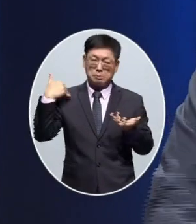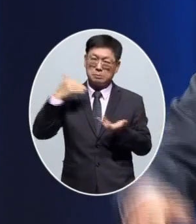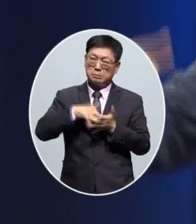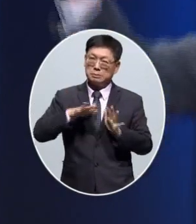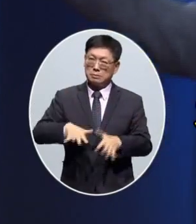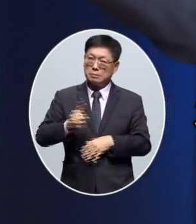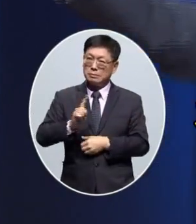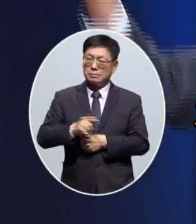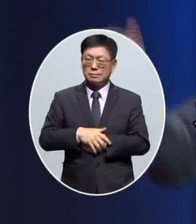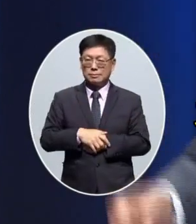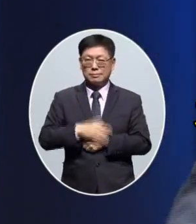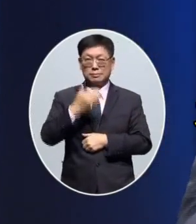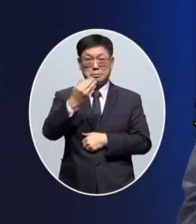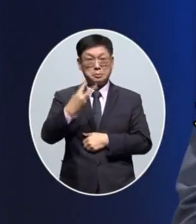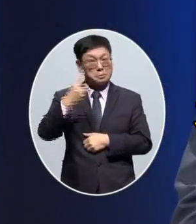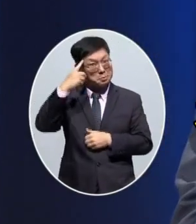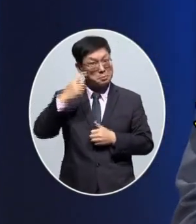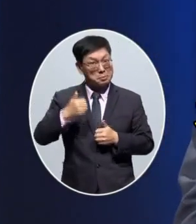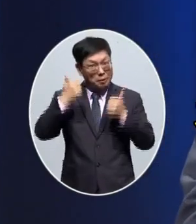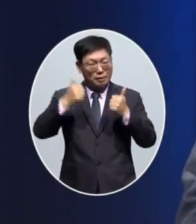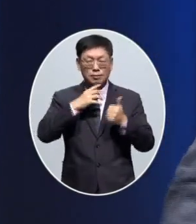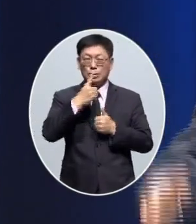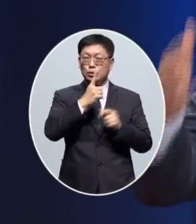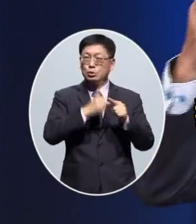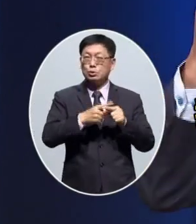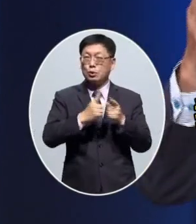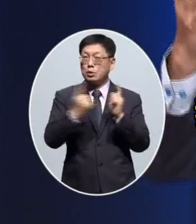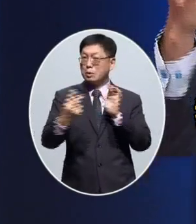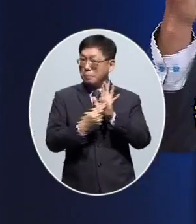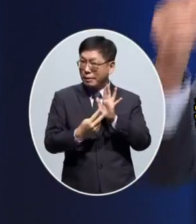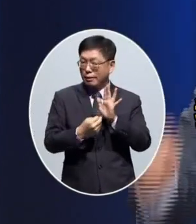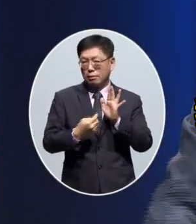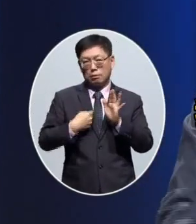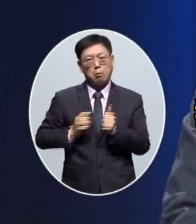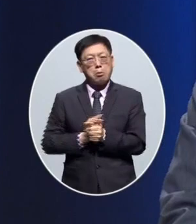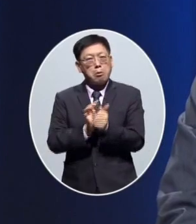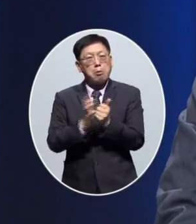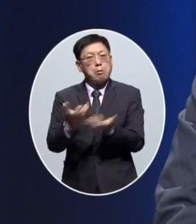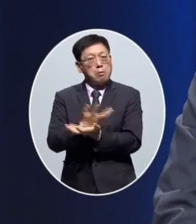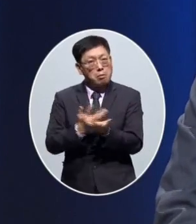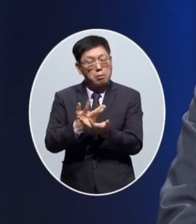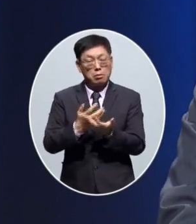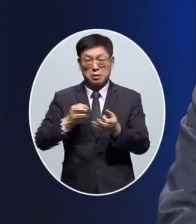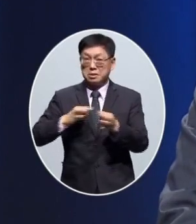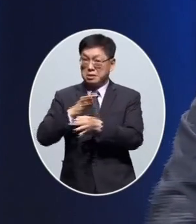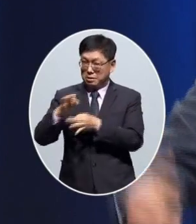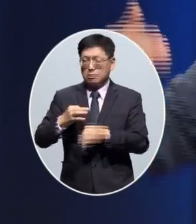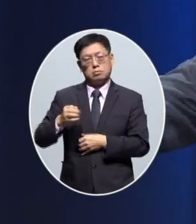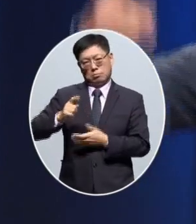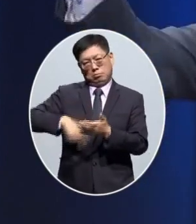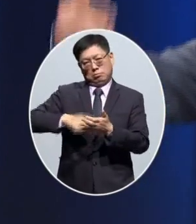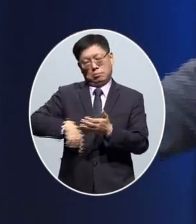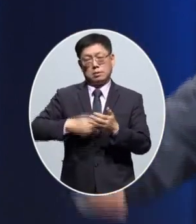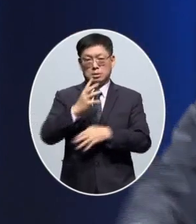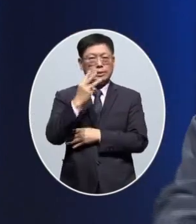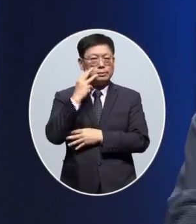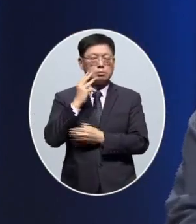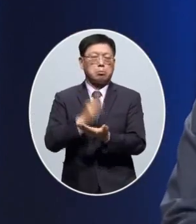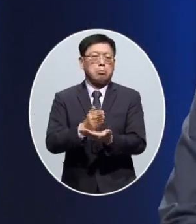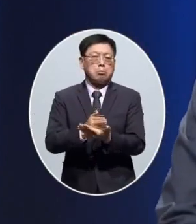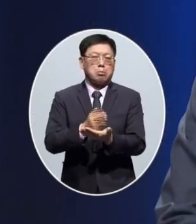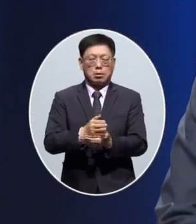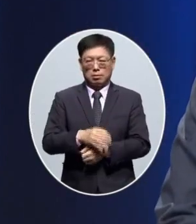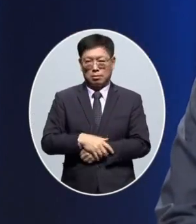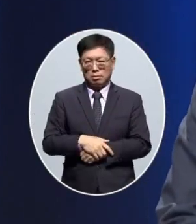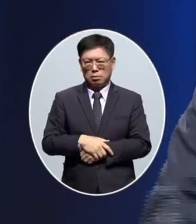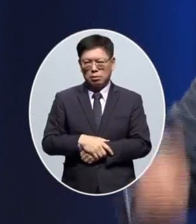人呢，虽然嘴巴上讲的都是支持九二共识，但当然因为四位还是有些微的落差。那像张老师就是比较统，那江主席和朱主